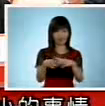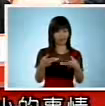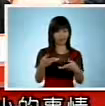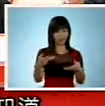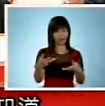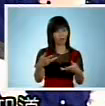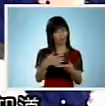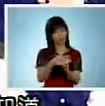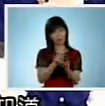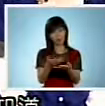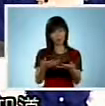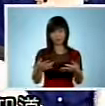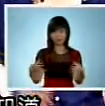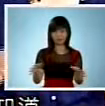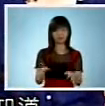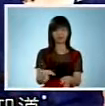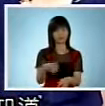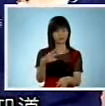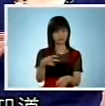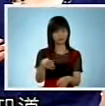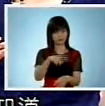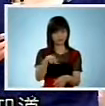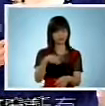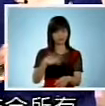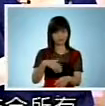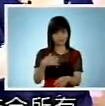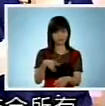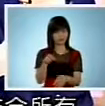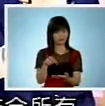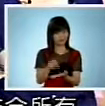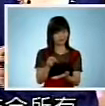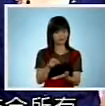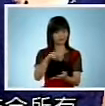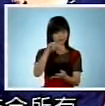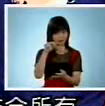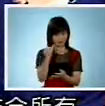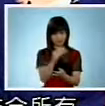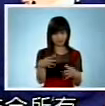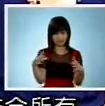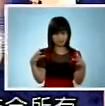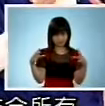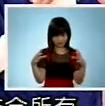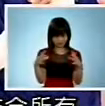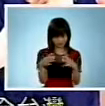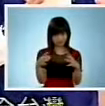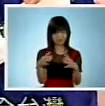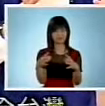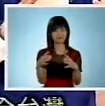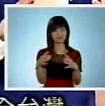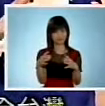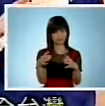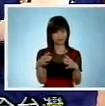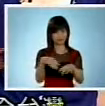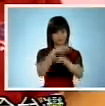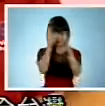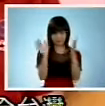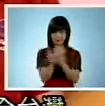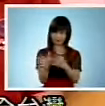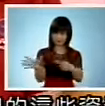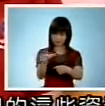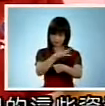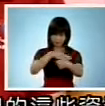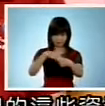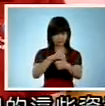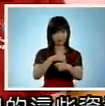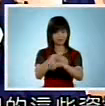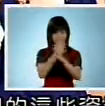小小的事情， 并且啊，我们知道这个这一次呢，特别结合所有啊，不管是整个全台湾